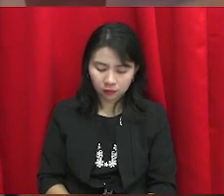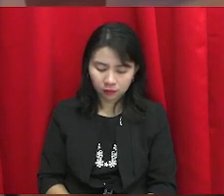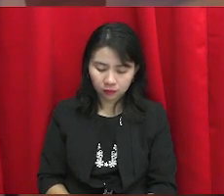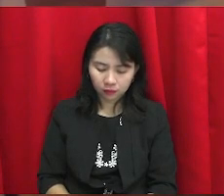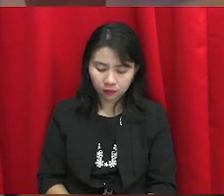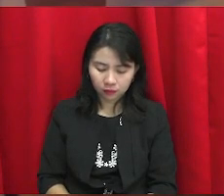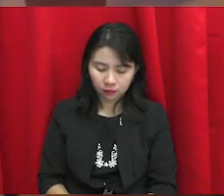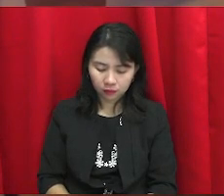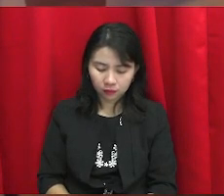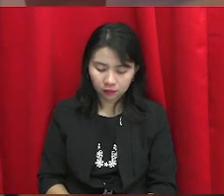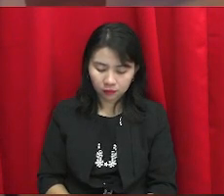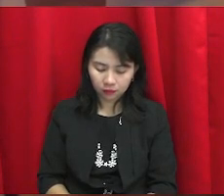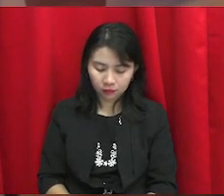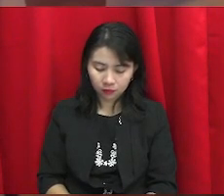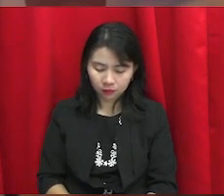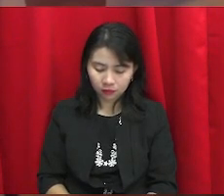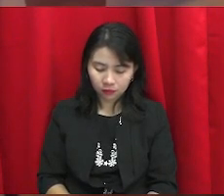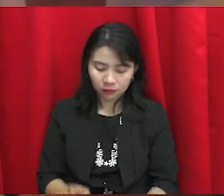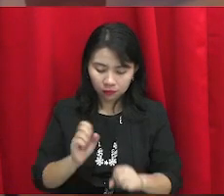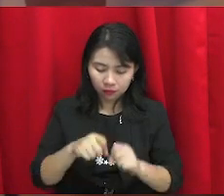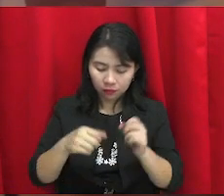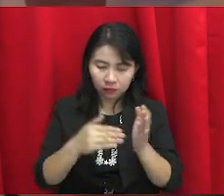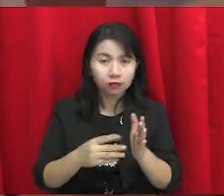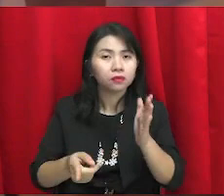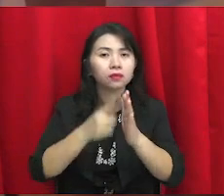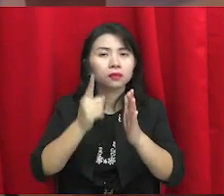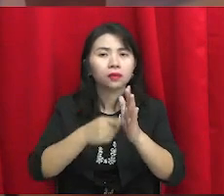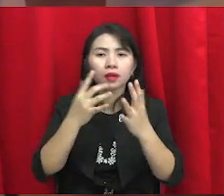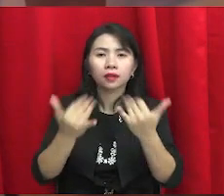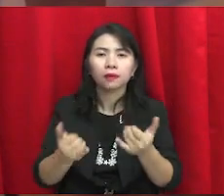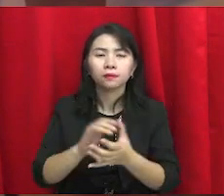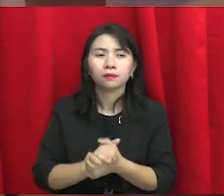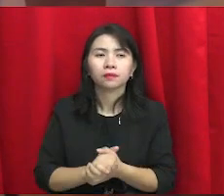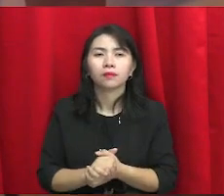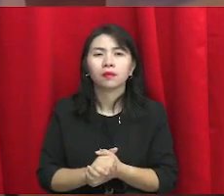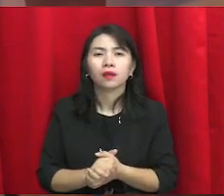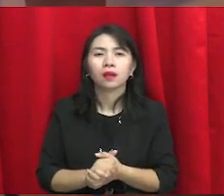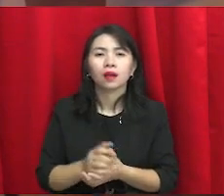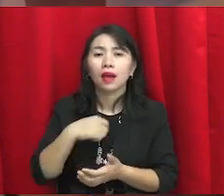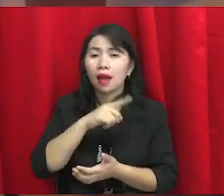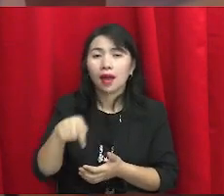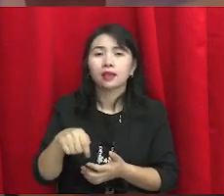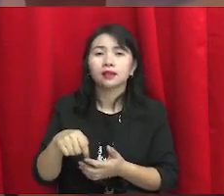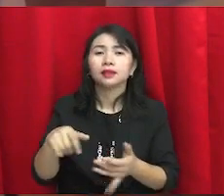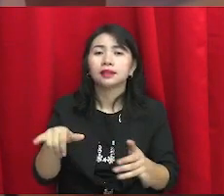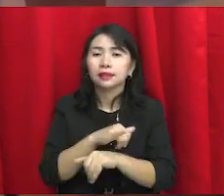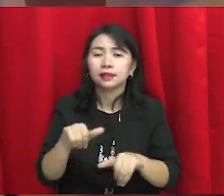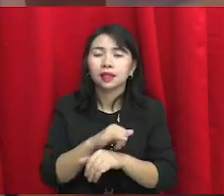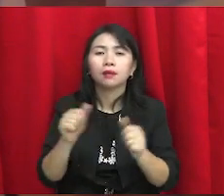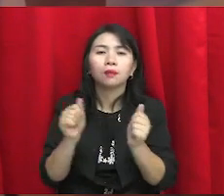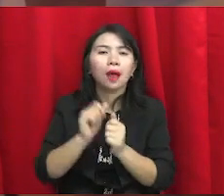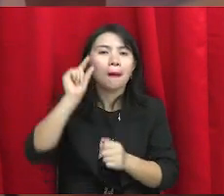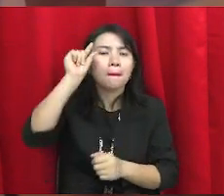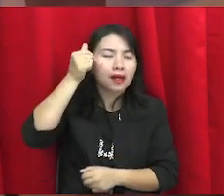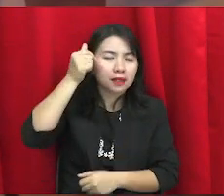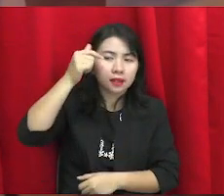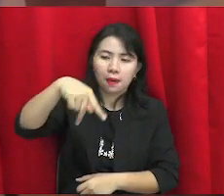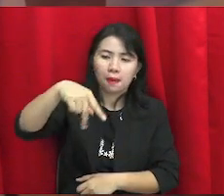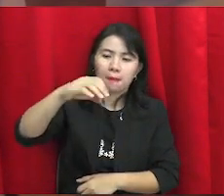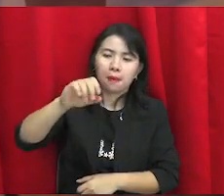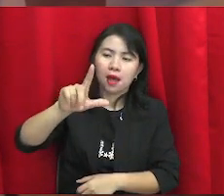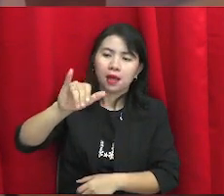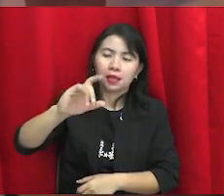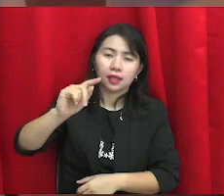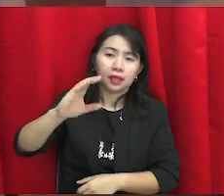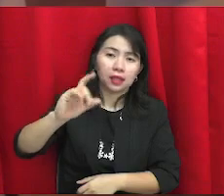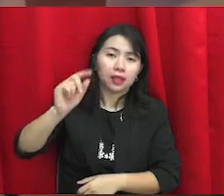You see? Sometimes, you know, parang mga politiko kasi ang mga Kristiyano eh. Pagka